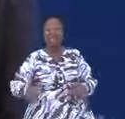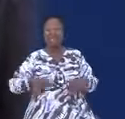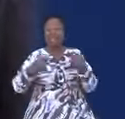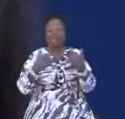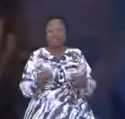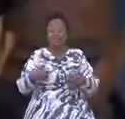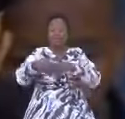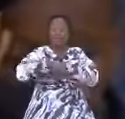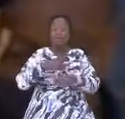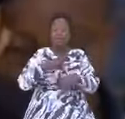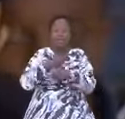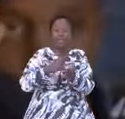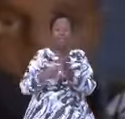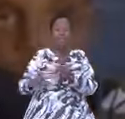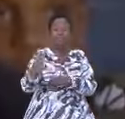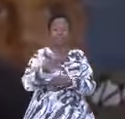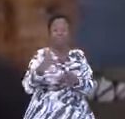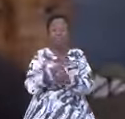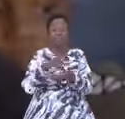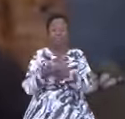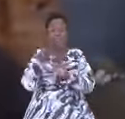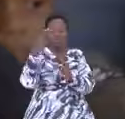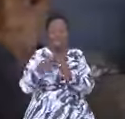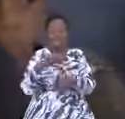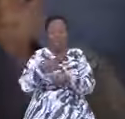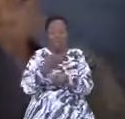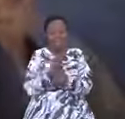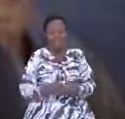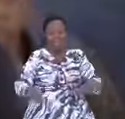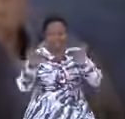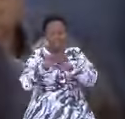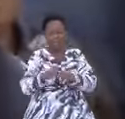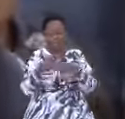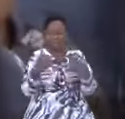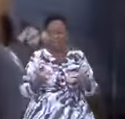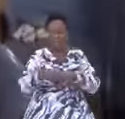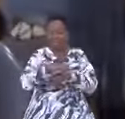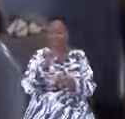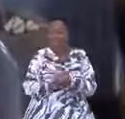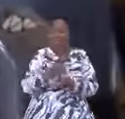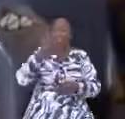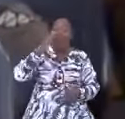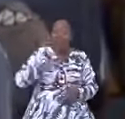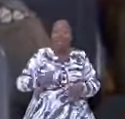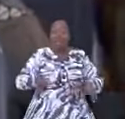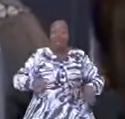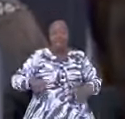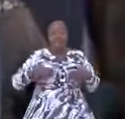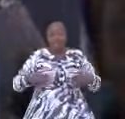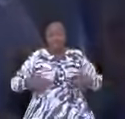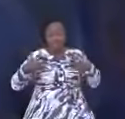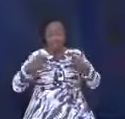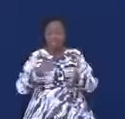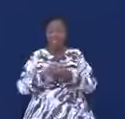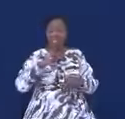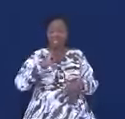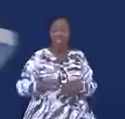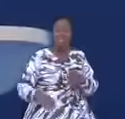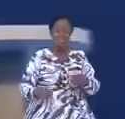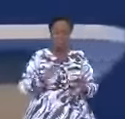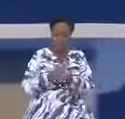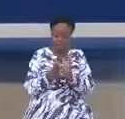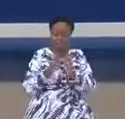et le vit complètement rabaisser qu'ils n'avaient aucune valeur le seigneur m'a servi cette vie ce soit